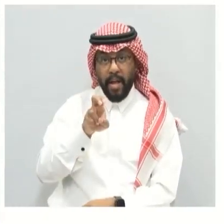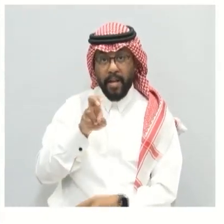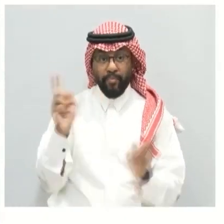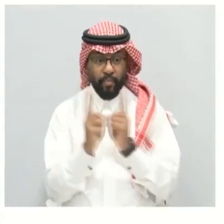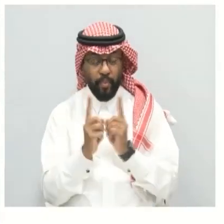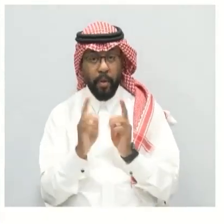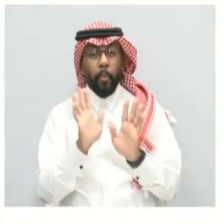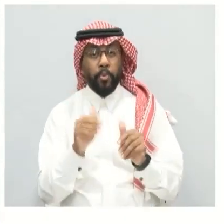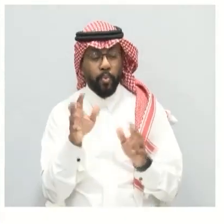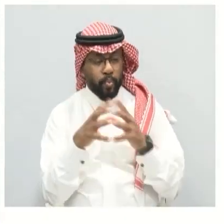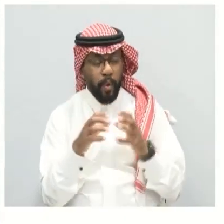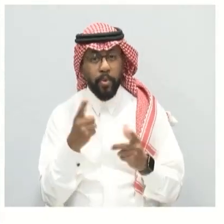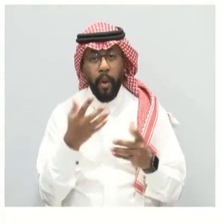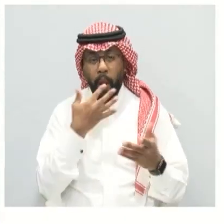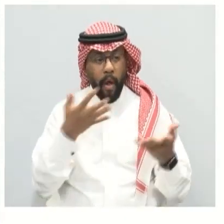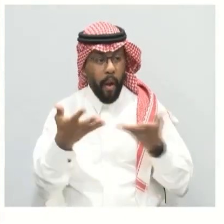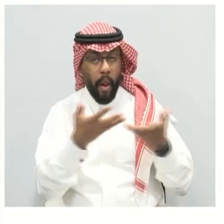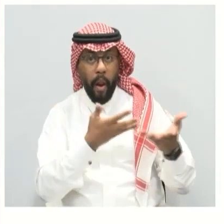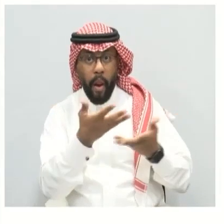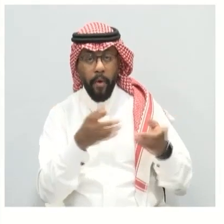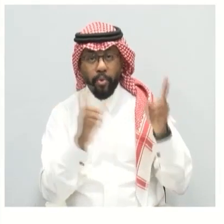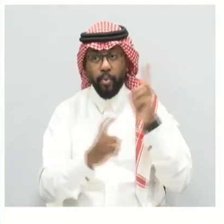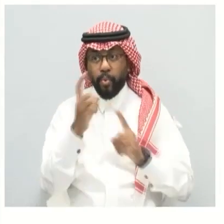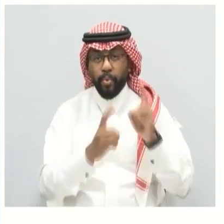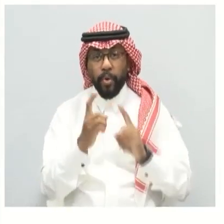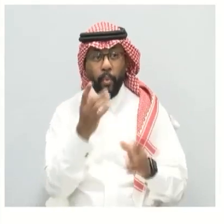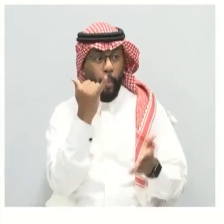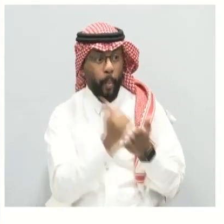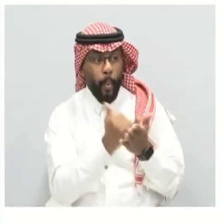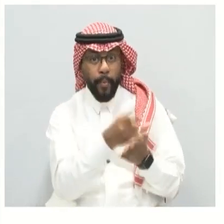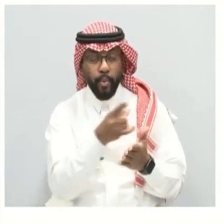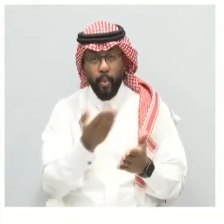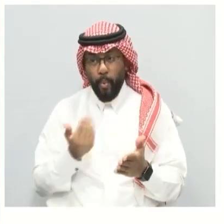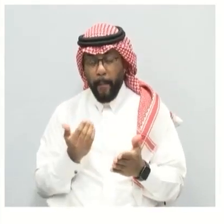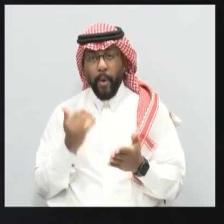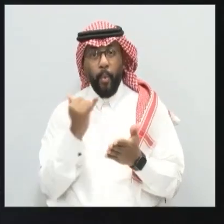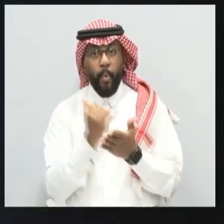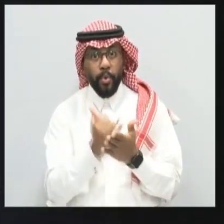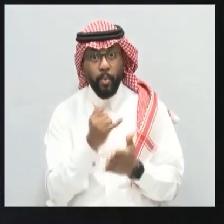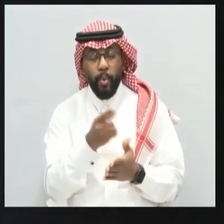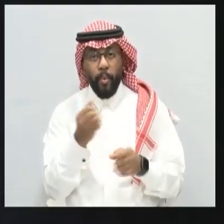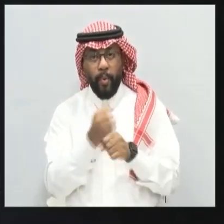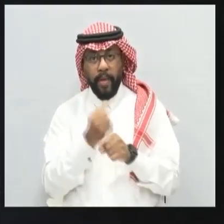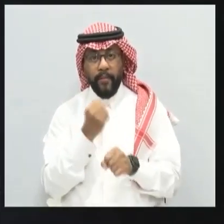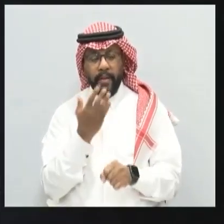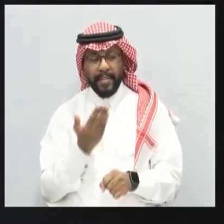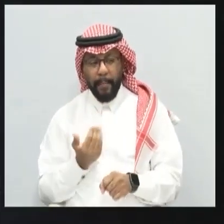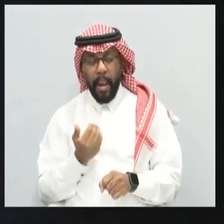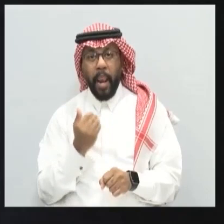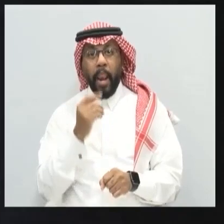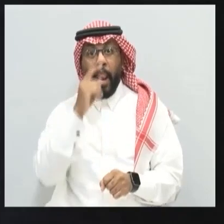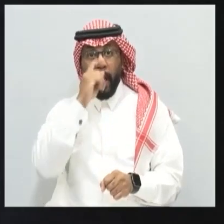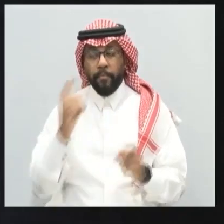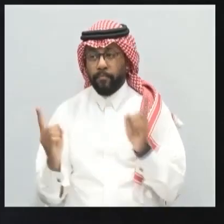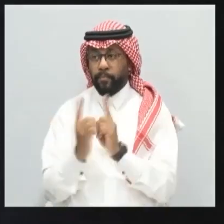المتقدم للوظيفه والمسؤولين عن التوظيف هذه بكل بساطه فكره المقابله الشخصيه فهو